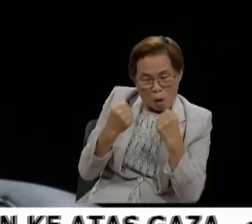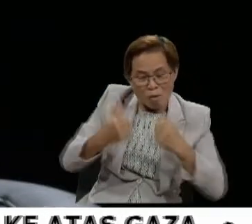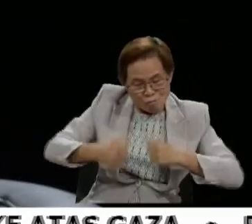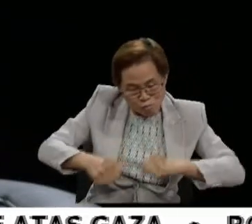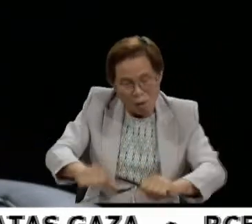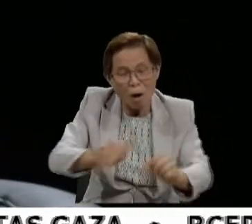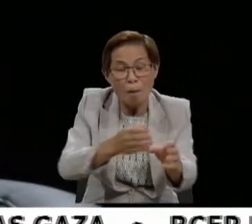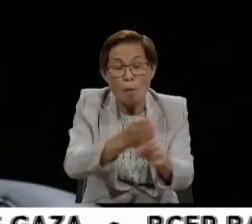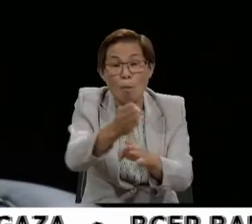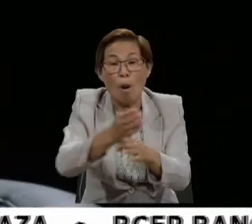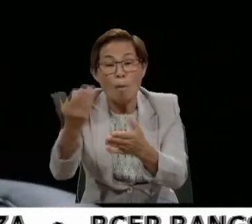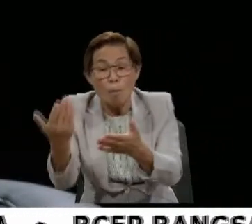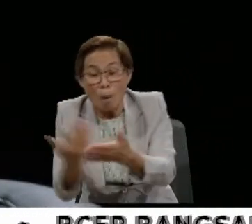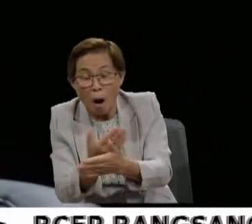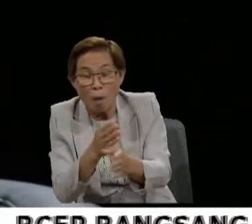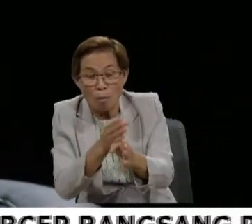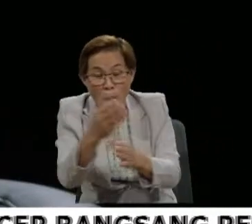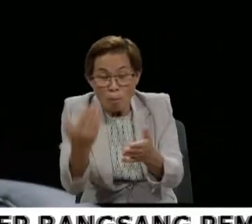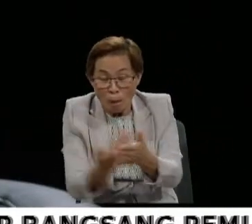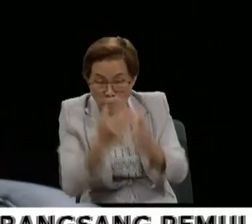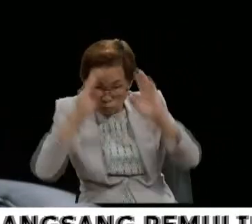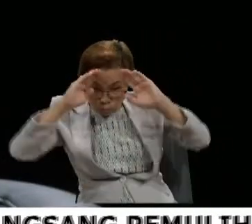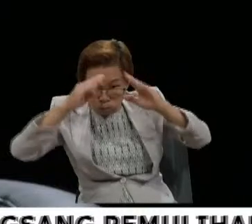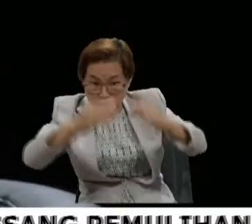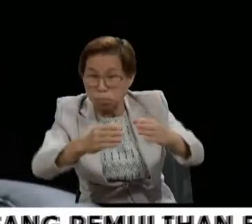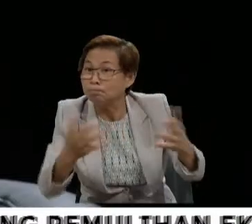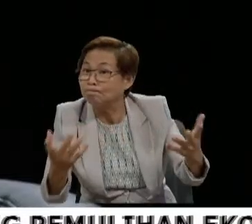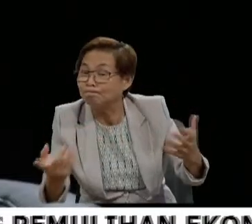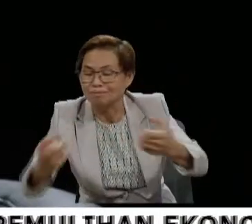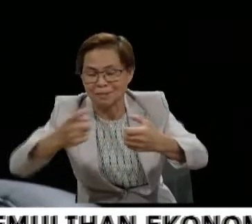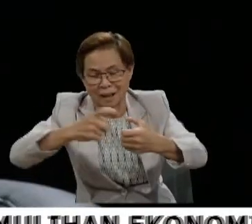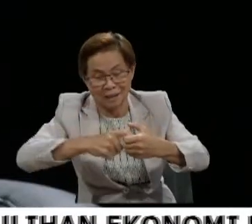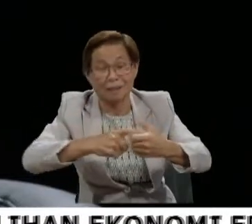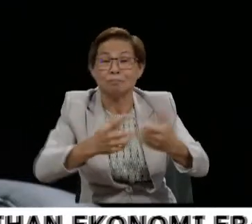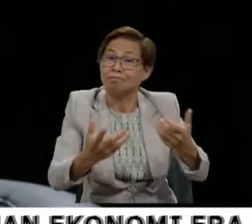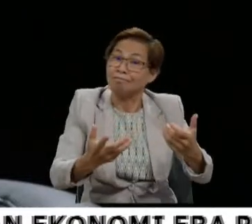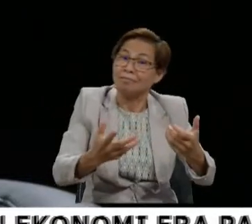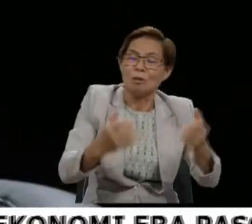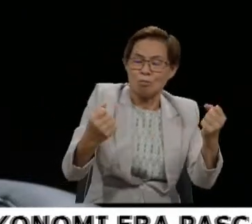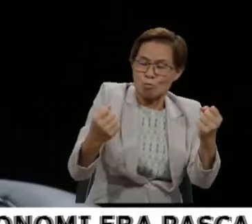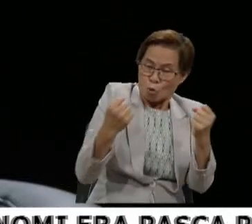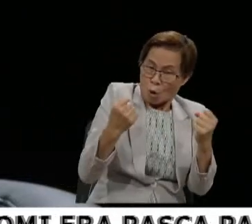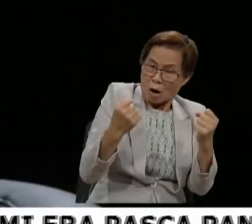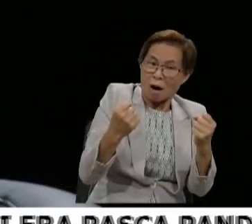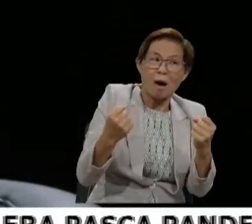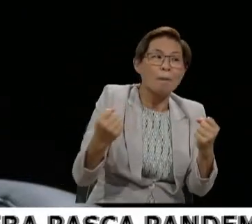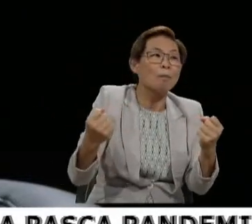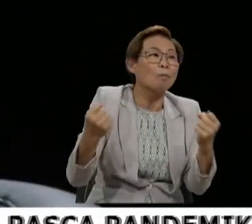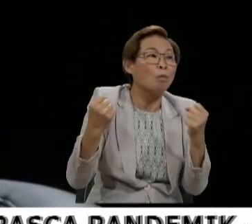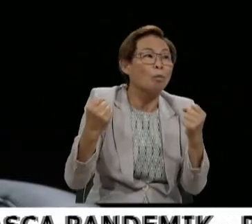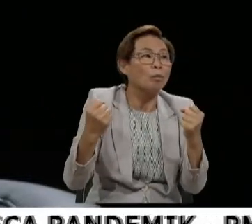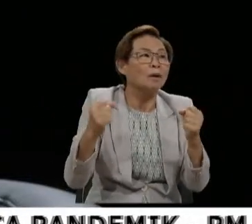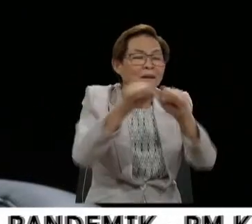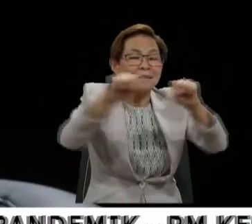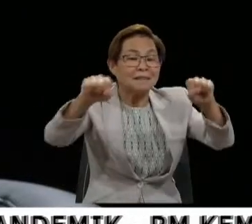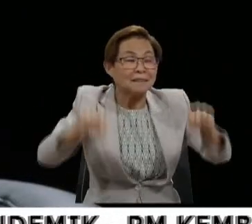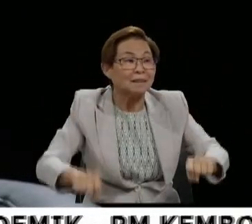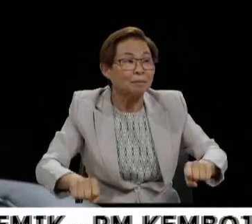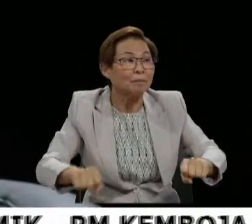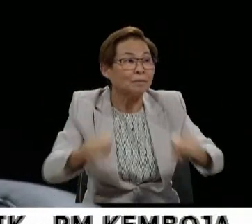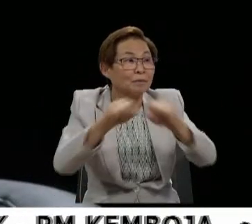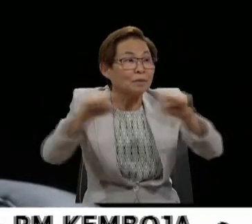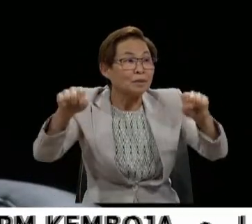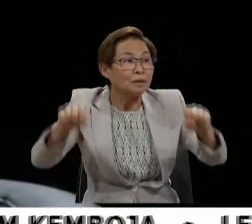antara bidang pembaharuan yang ditekankan adalah berkaitan dengan memperkukuhkan memperkukuhkan sistem